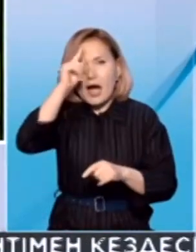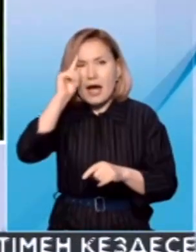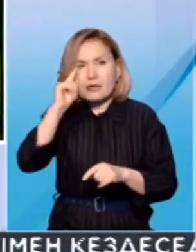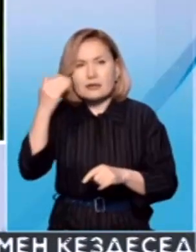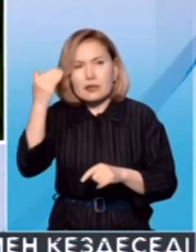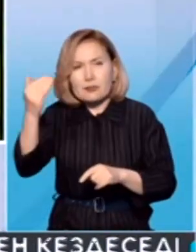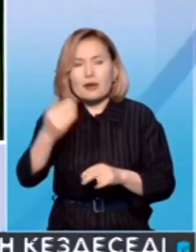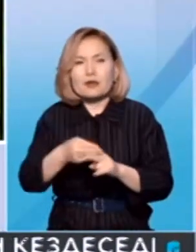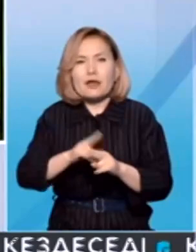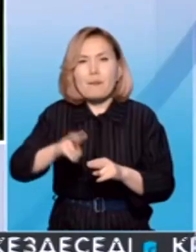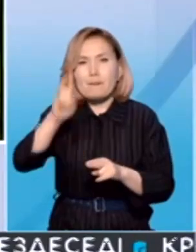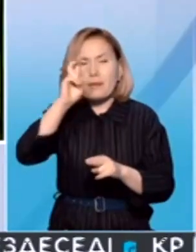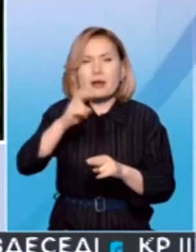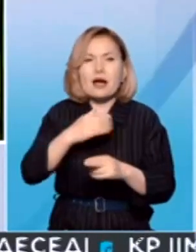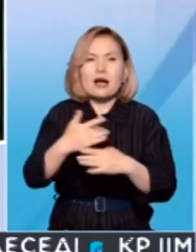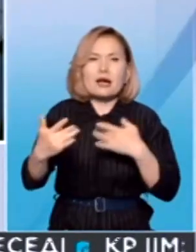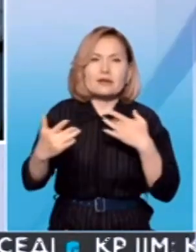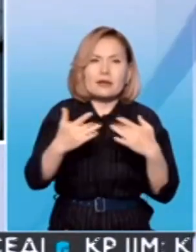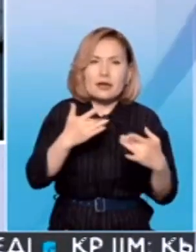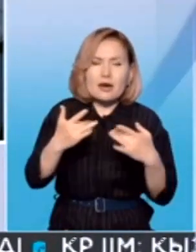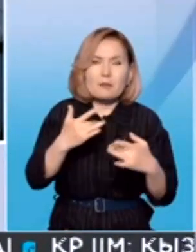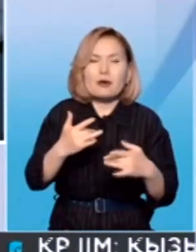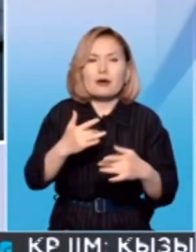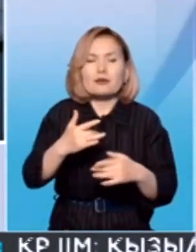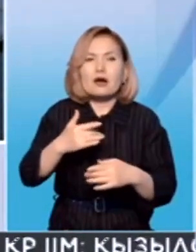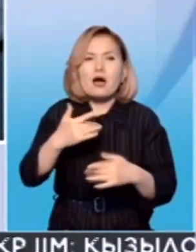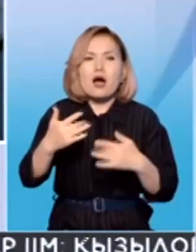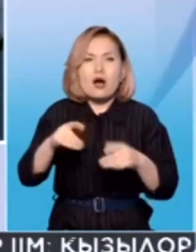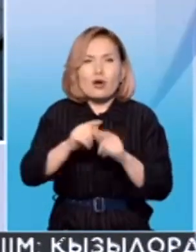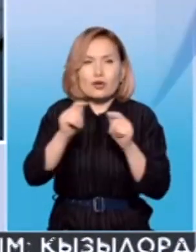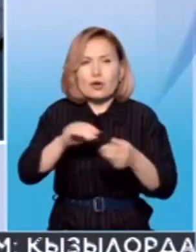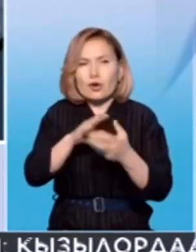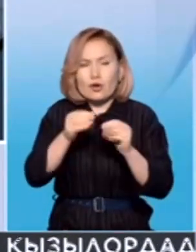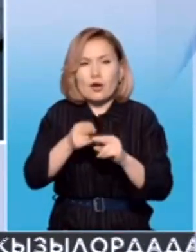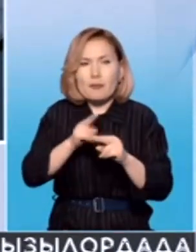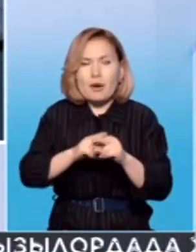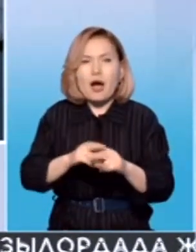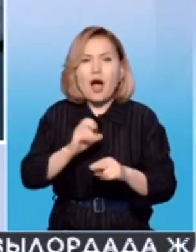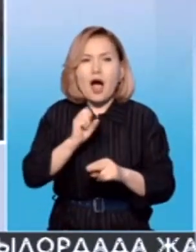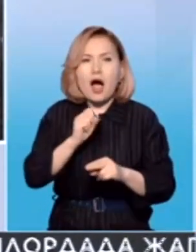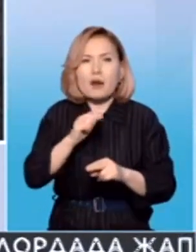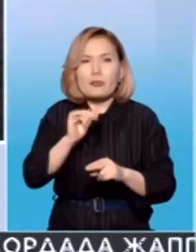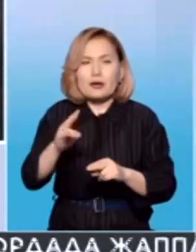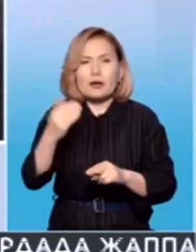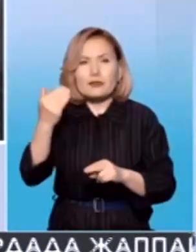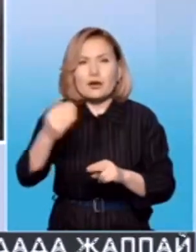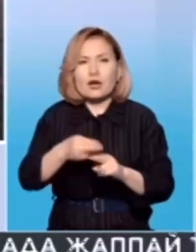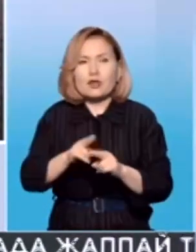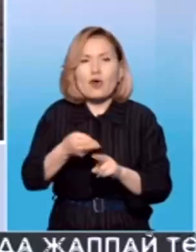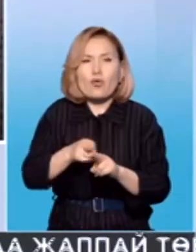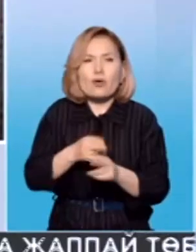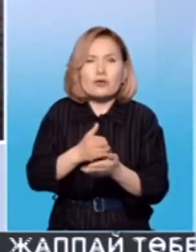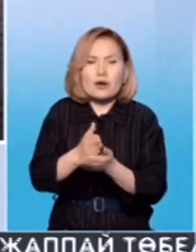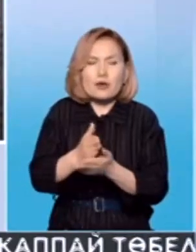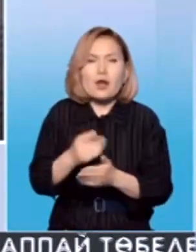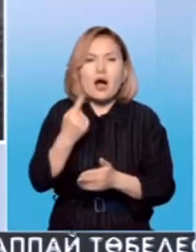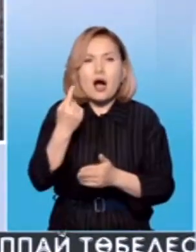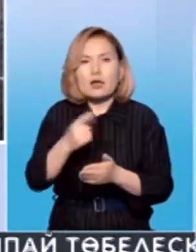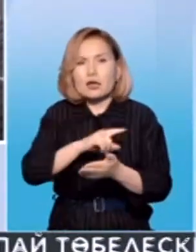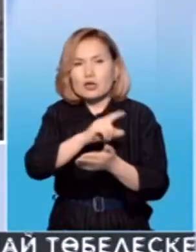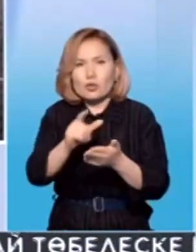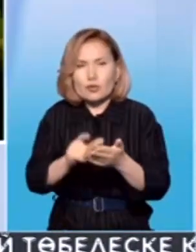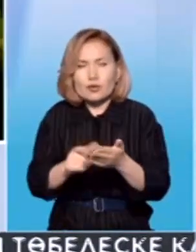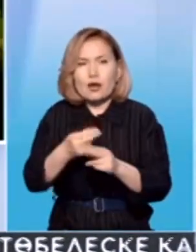атындағы мемлекеттік драма және комедия театрында өтті. Бұл драма ақын Ақберген Елгезектің осы бағыттағы алғашқы